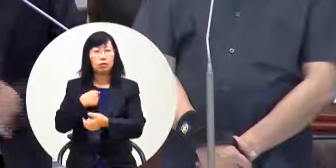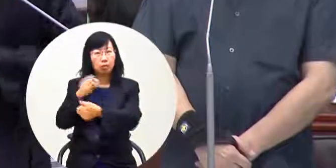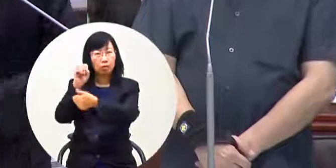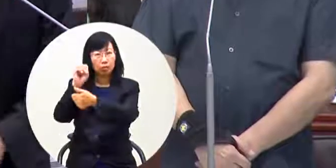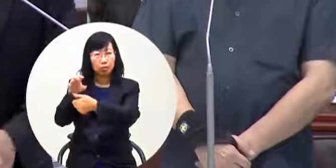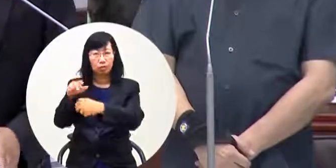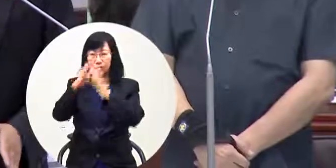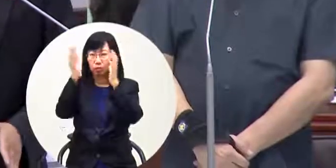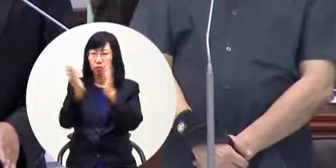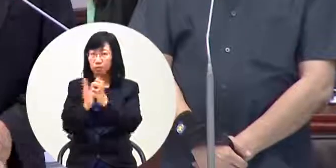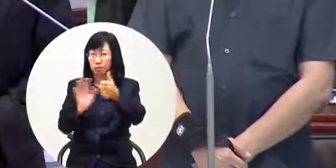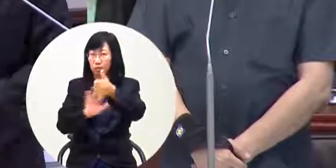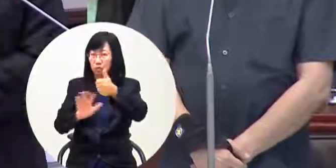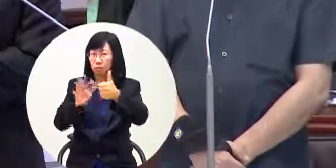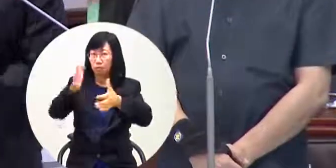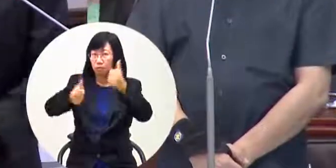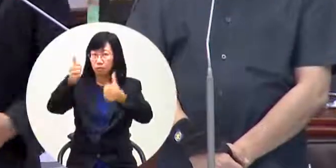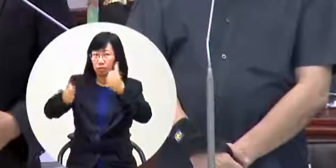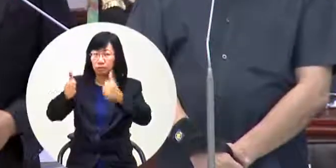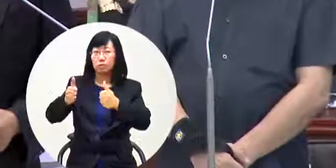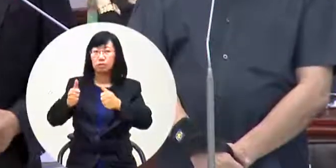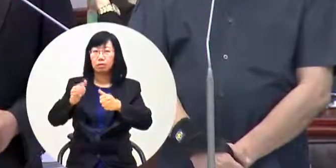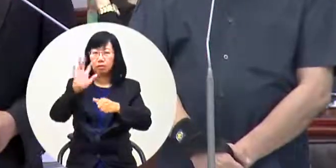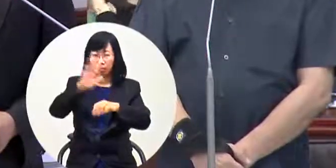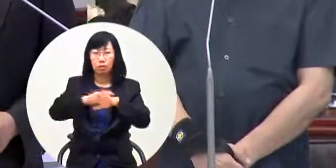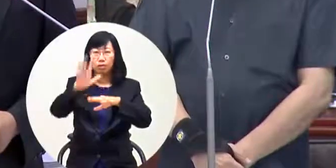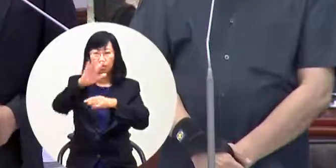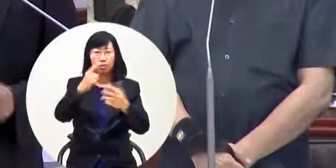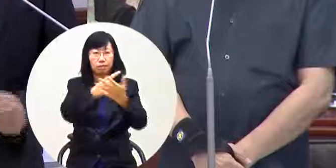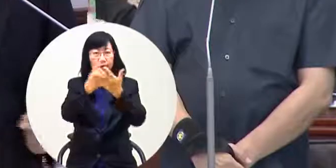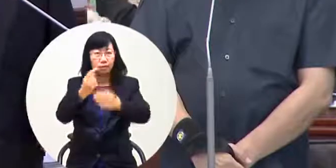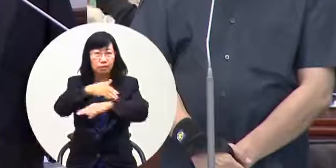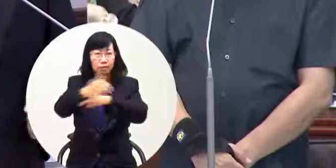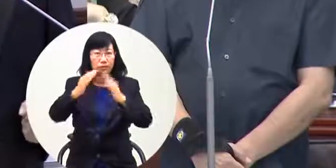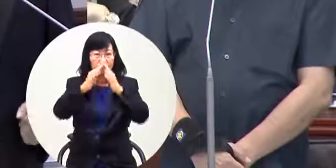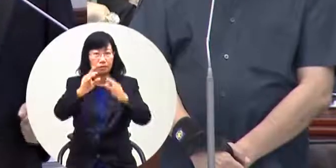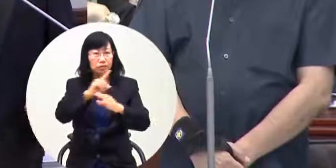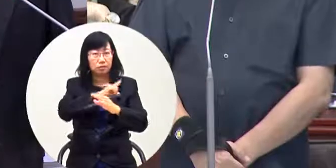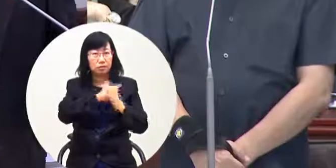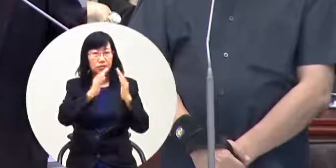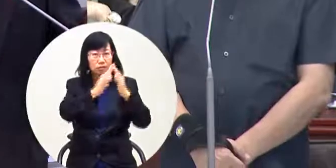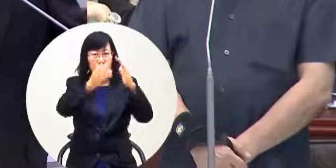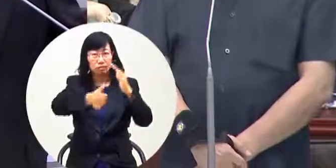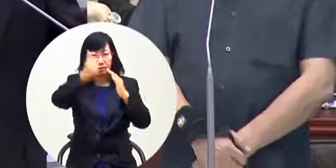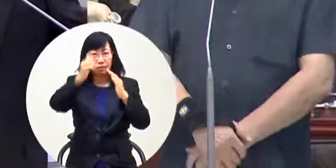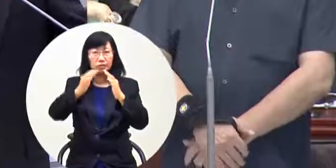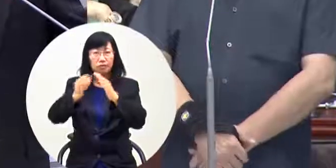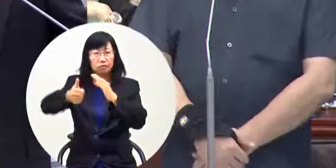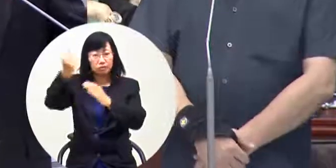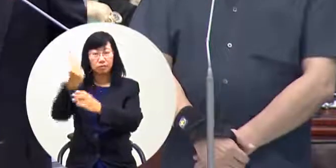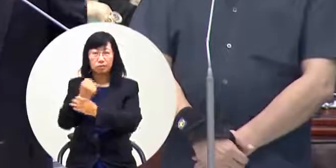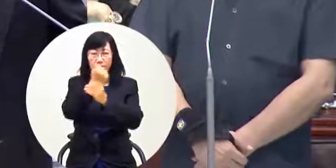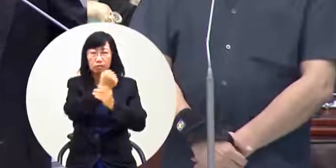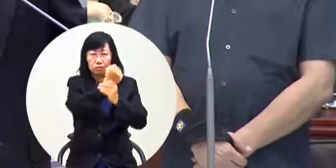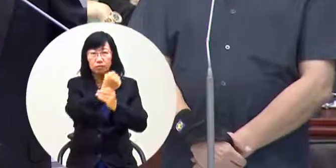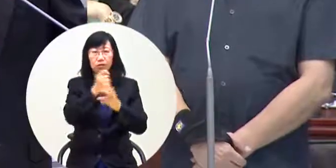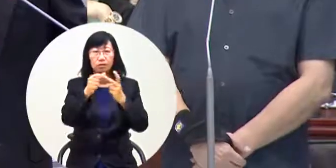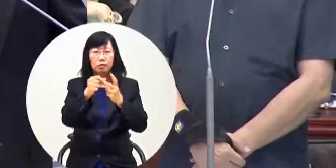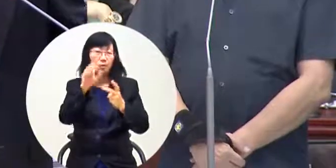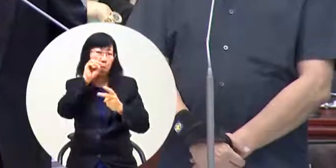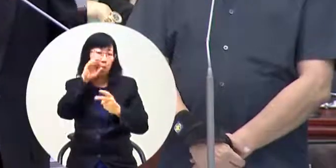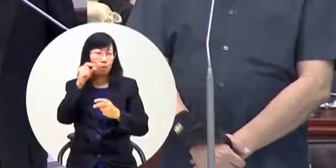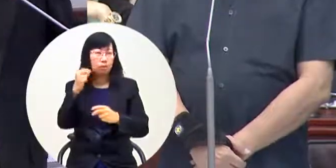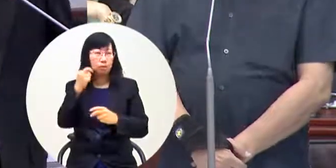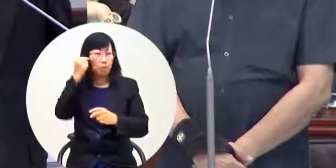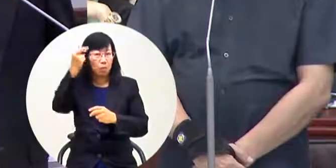一定有每一个县市自己起定为支持度，应该还有光荣度。你不妨，我要这个资料私下给我一